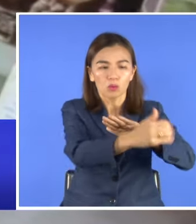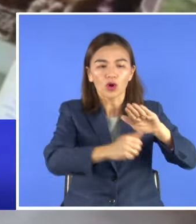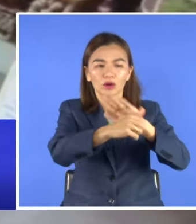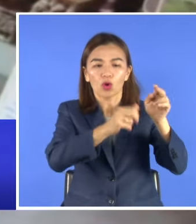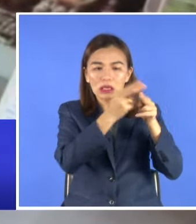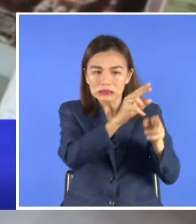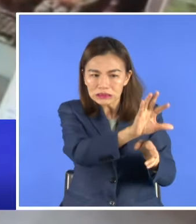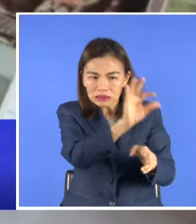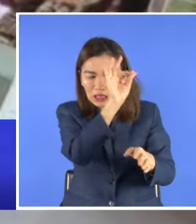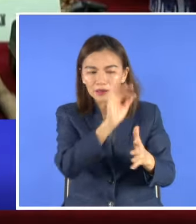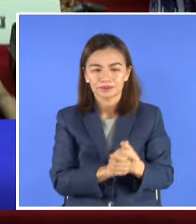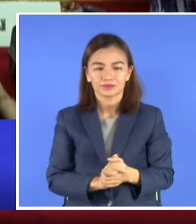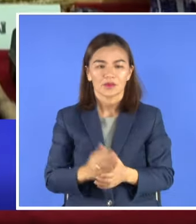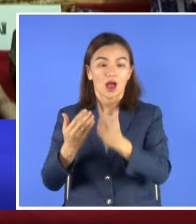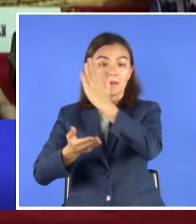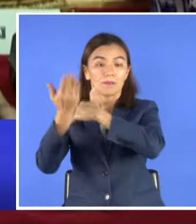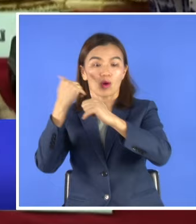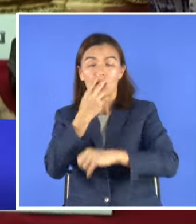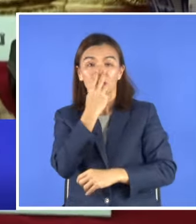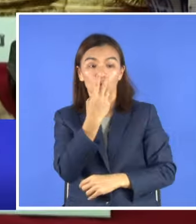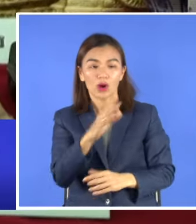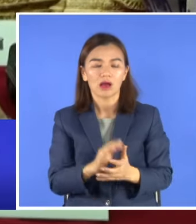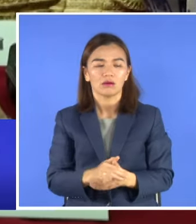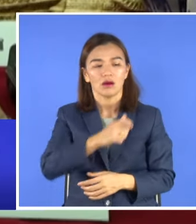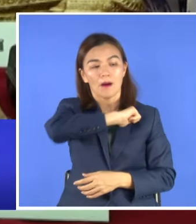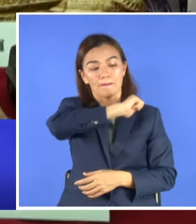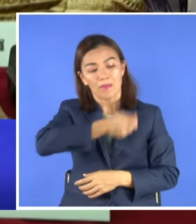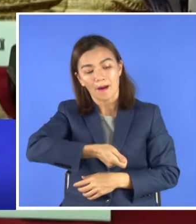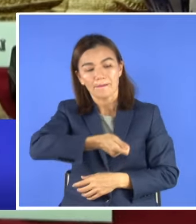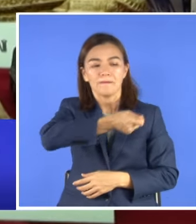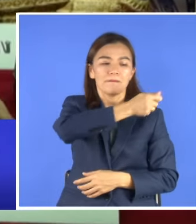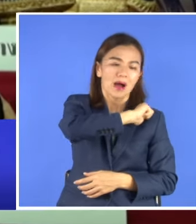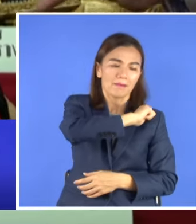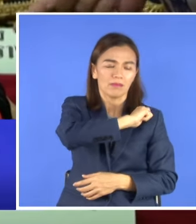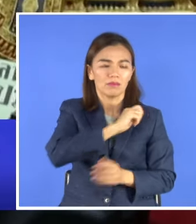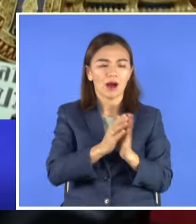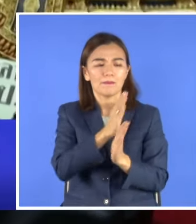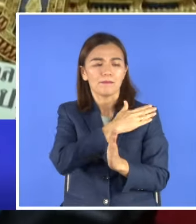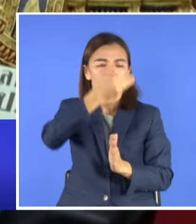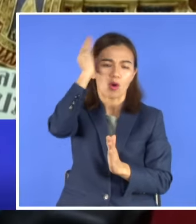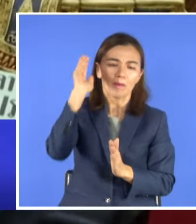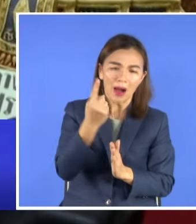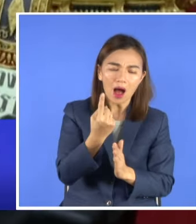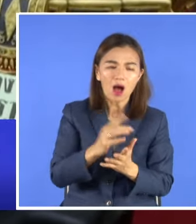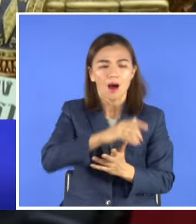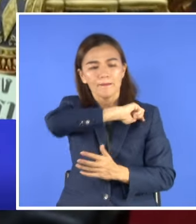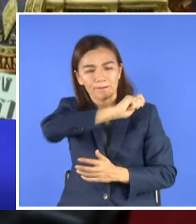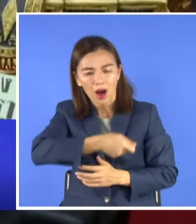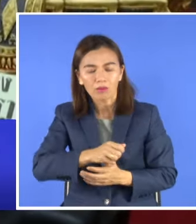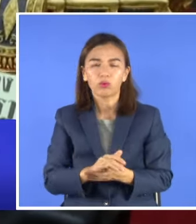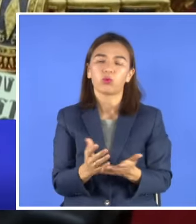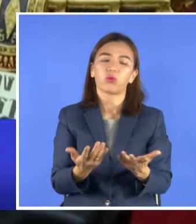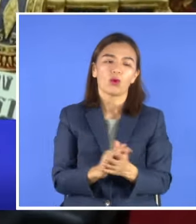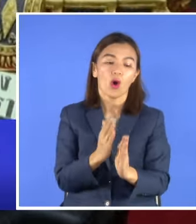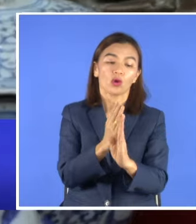ากการตรวจสอบประวัติผู้ต้องหาพบว่ามีการบวชและก็สึกอยู่บ่อยครั้งมากก่อนก่อเหตุลักทรัพย์ก็เพิ่งจะบวชมาได้ประมาณสัก3เดือนซึ่งเ